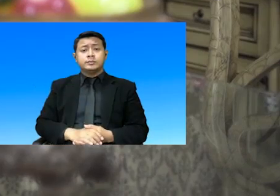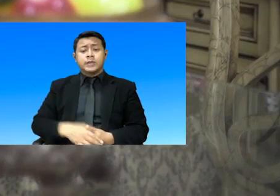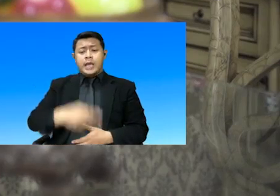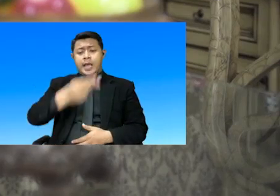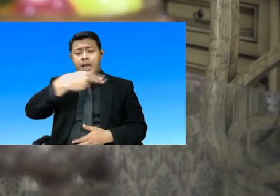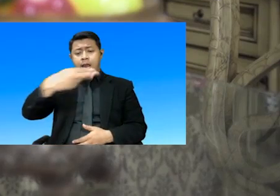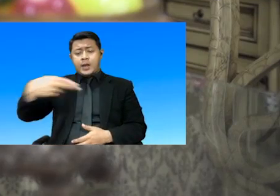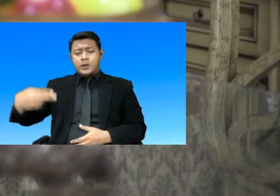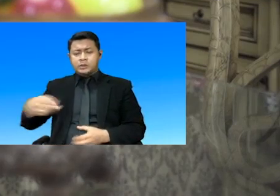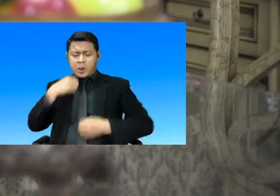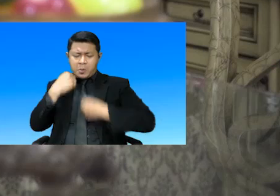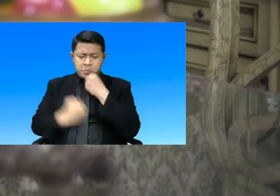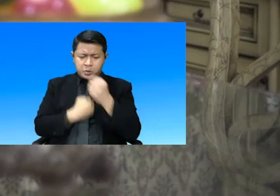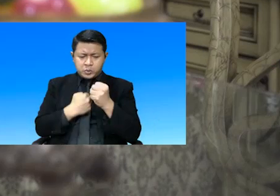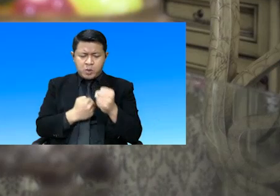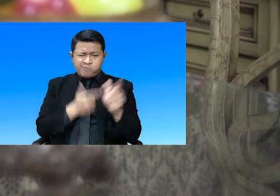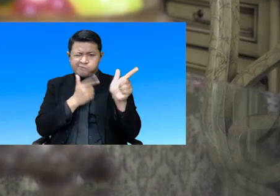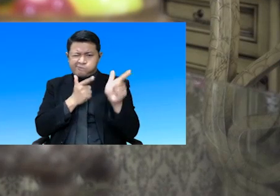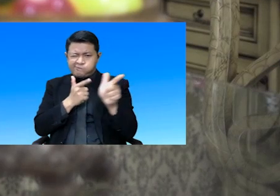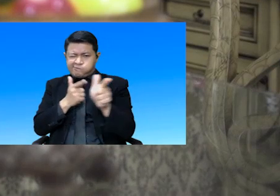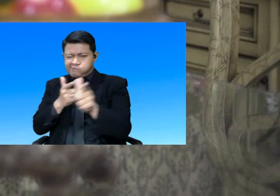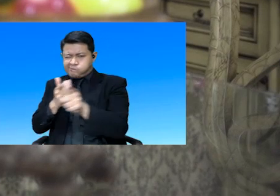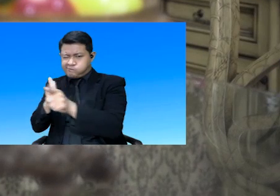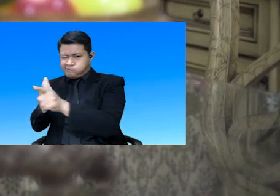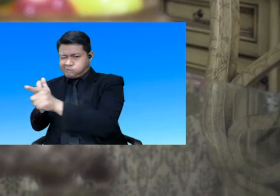Indonesia berjuang dengan mengangkat senjata.